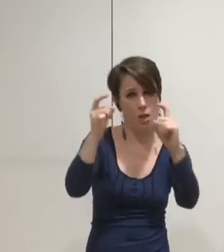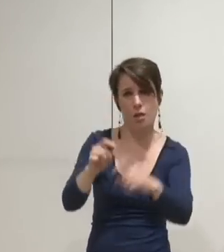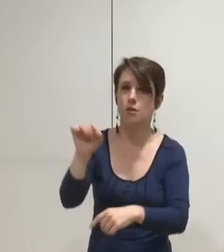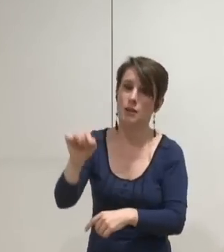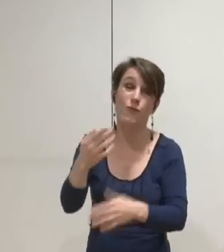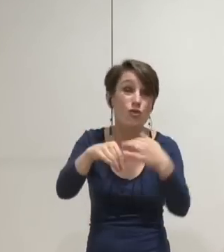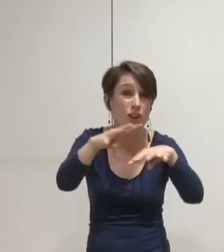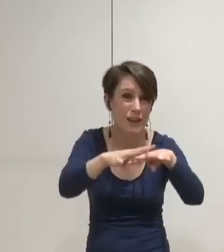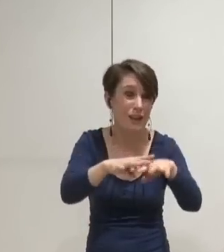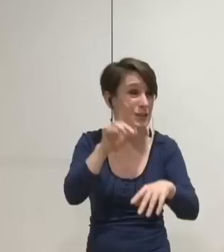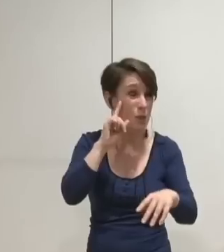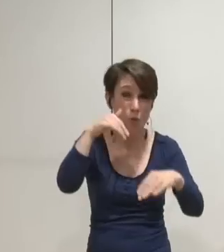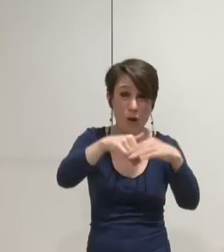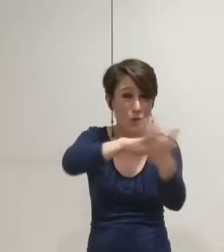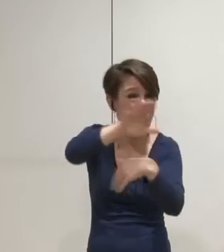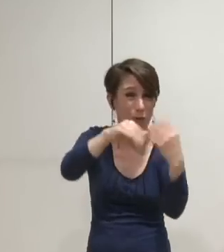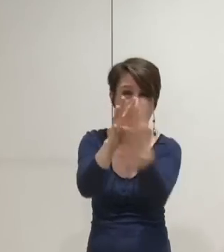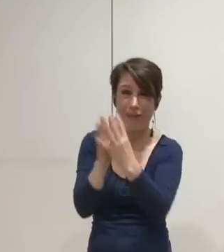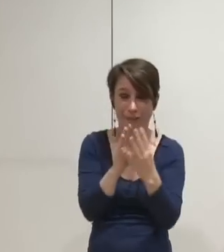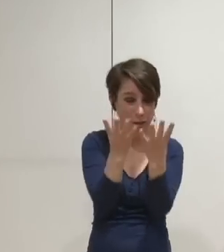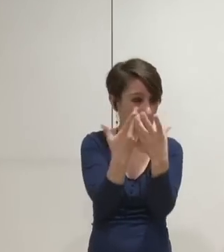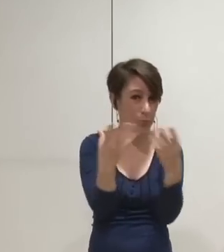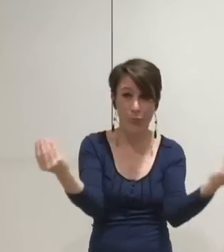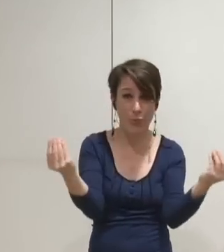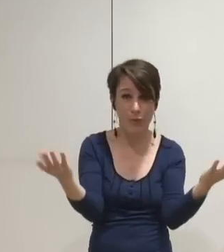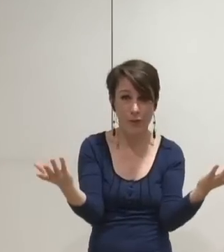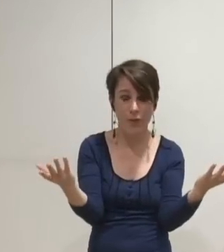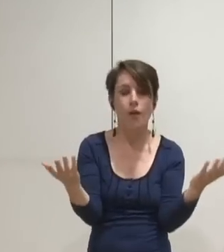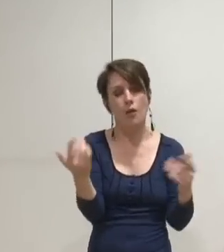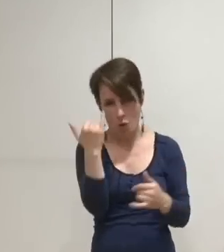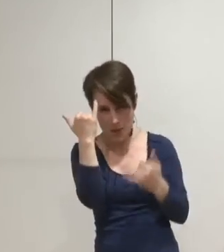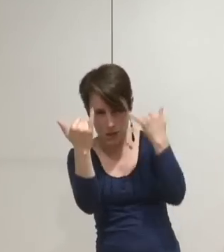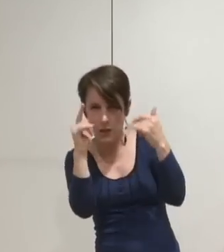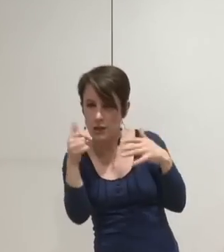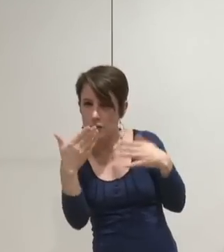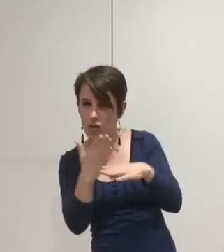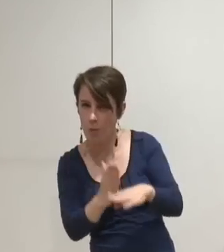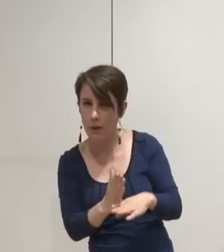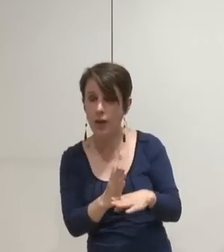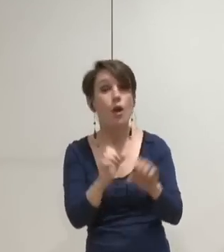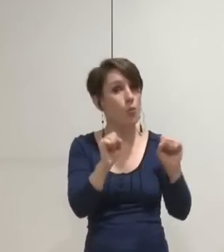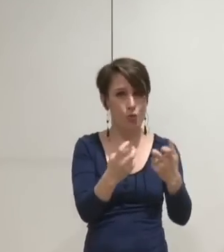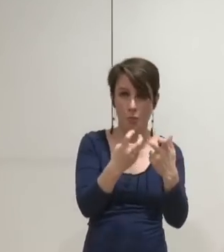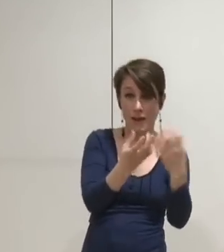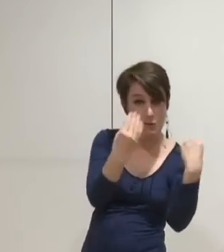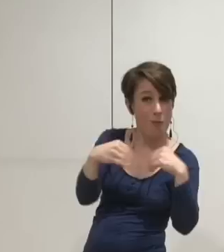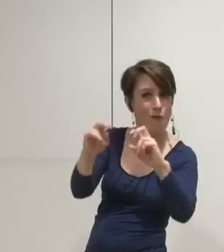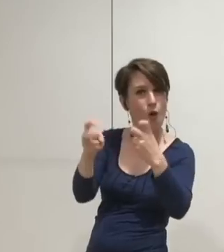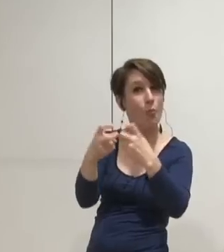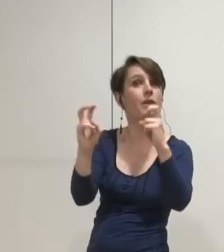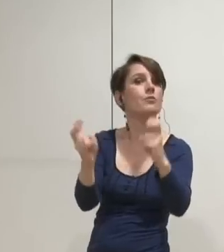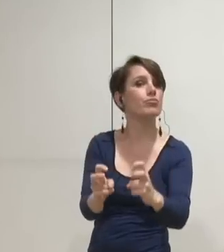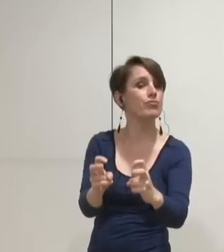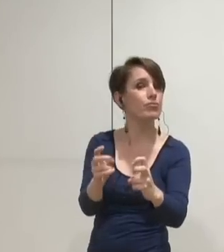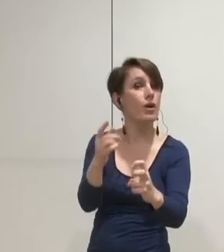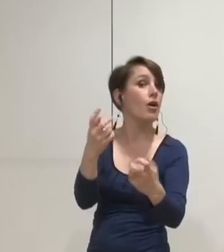n'existe plus depuis longtemps quelques pistes sont déjà connues notamment vendre à des conditions attractives les logements au